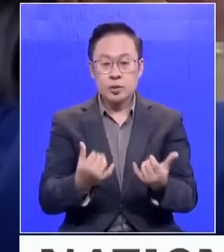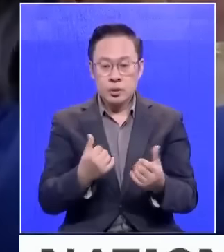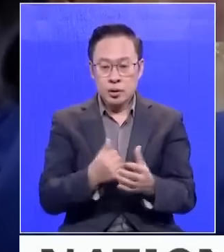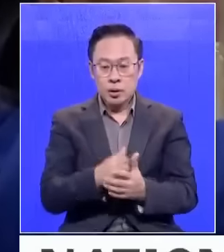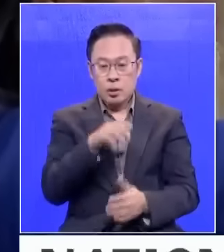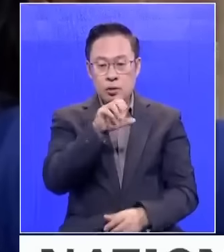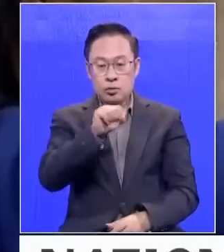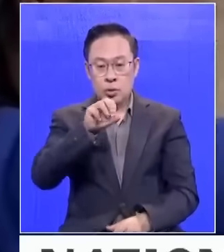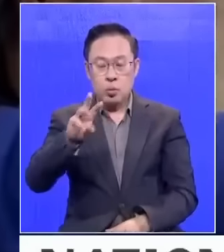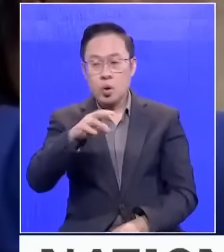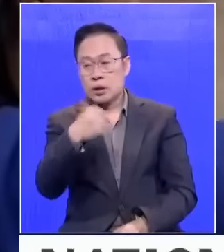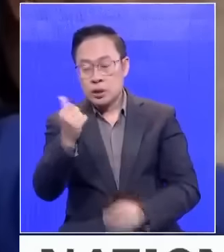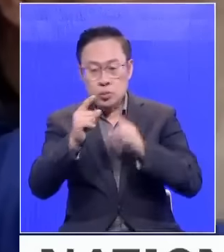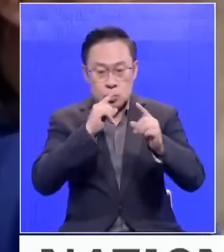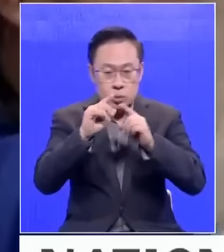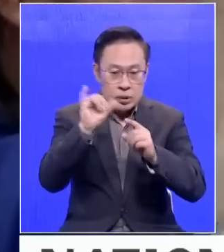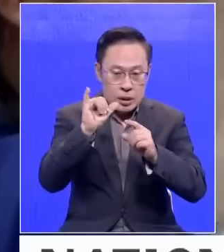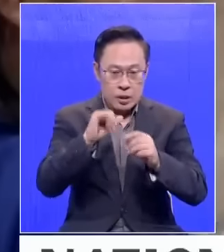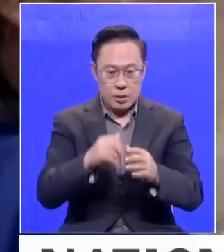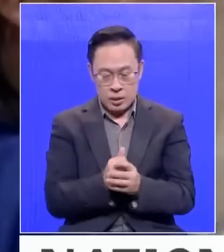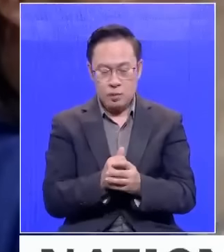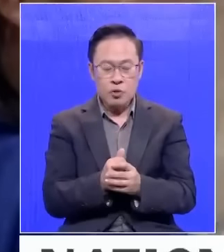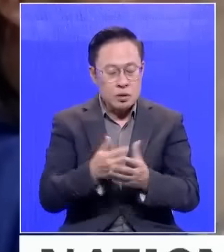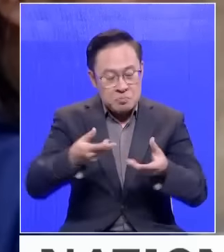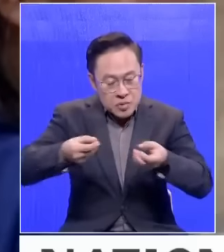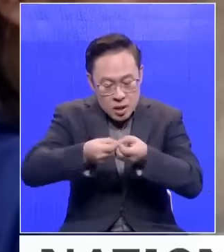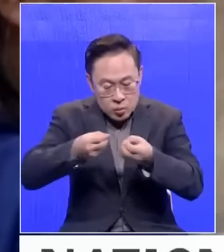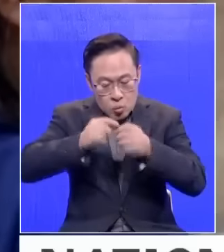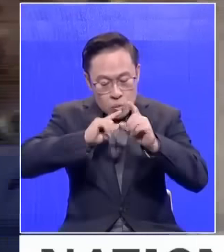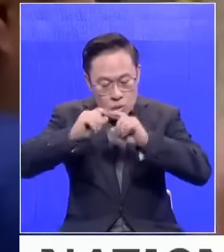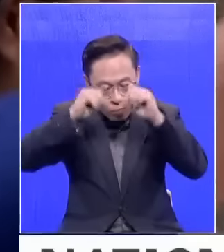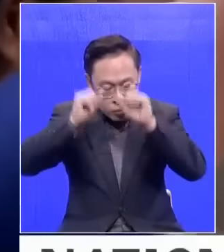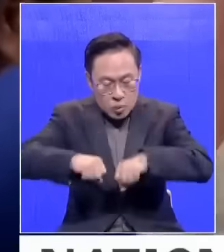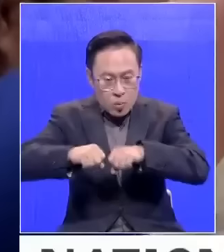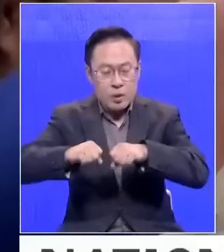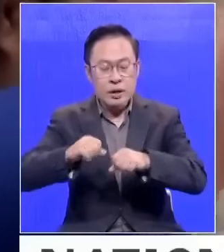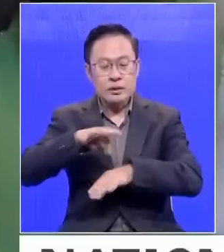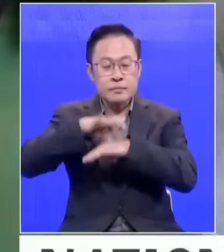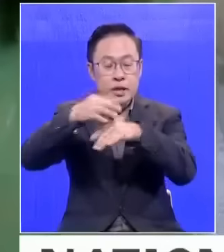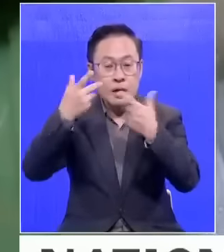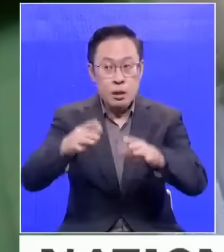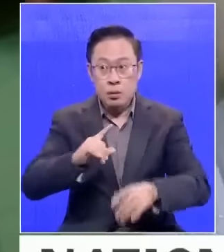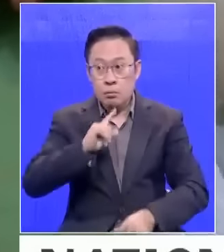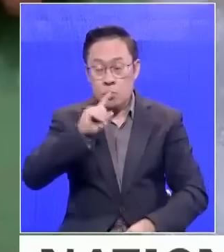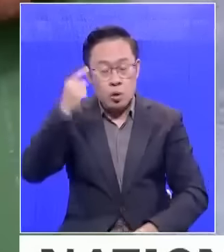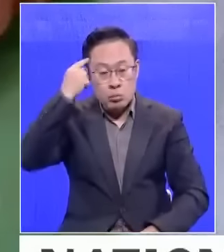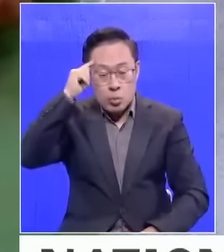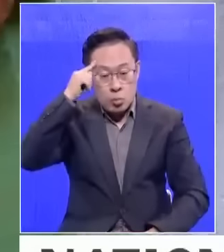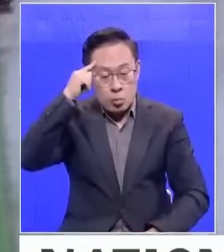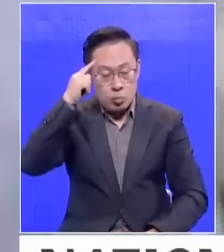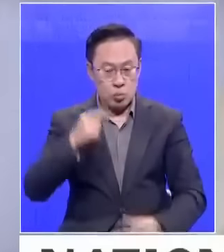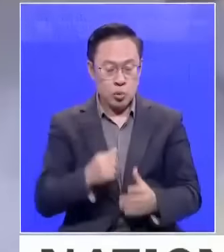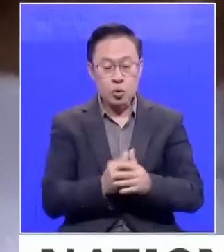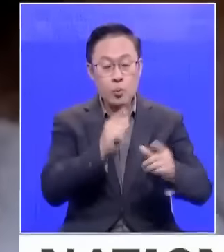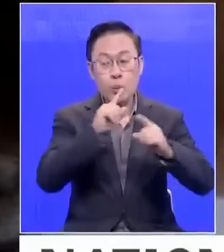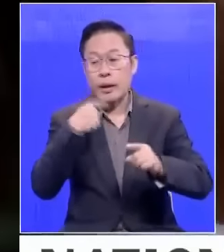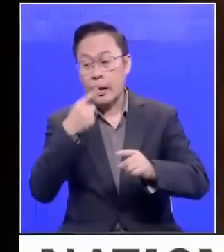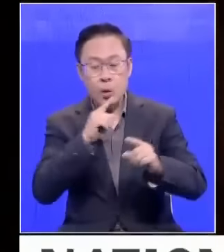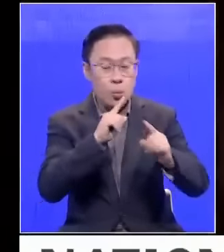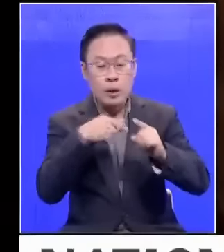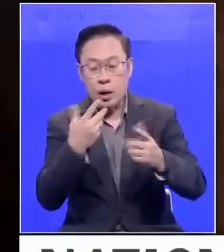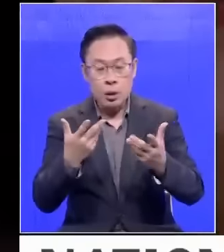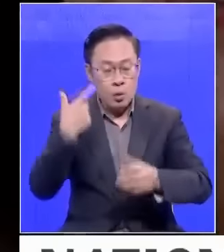การพูดกันออกมาว่าเอ้ยมีการหัวกันมีการพูดคุยต่อรองกันเพราะจันทนาบอกว่าไม่รู้ว่าจะต้องไปคุยกับใครและคน